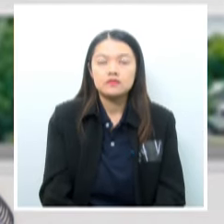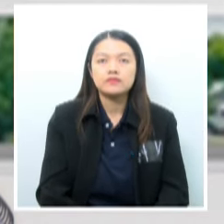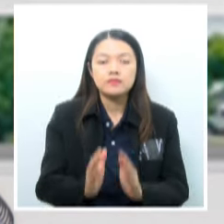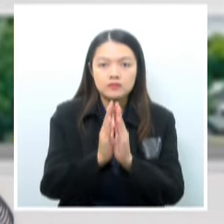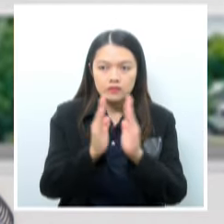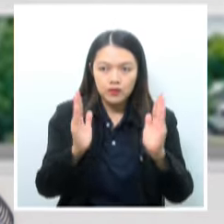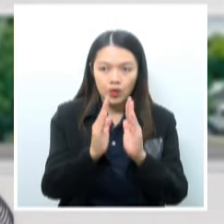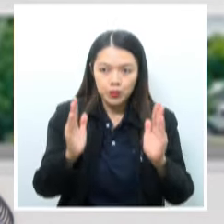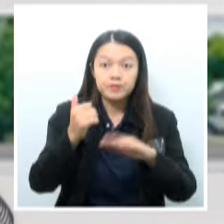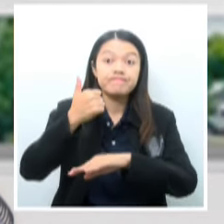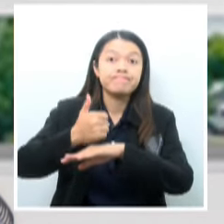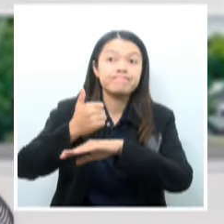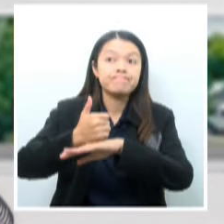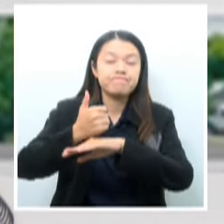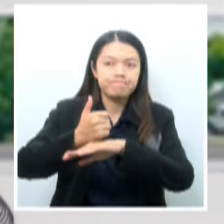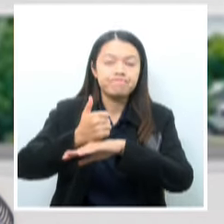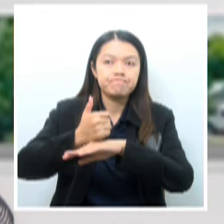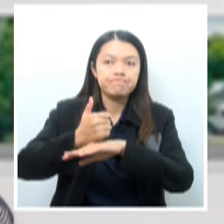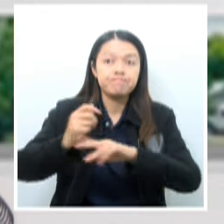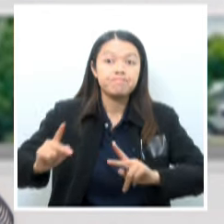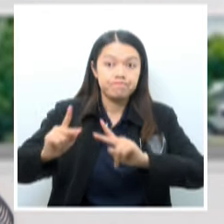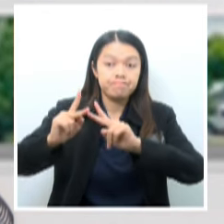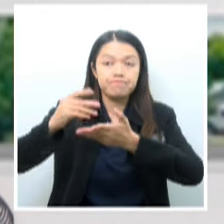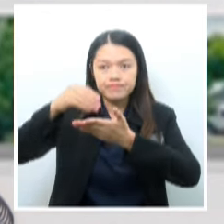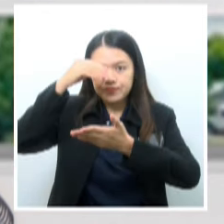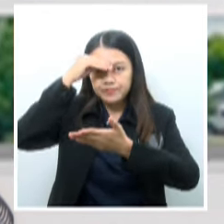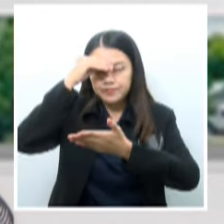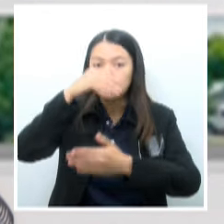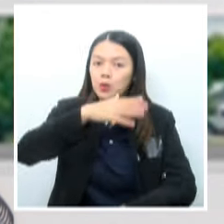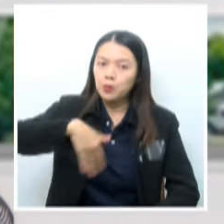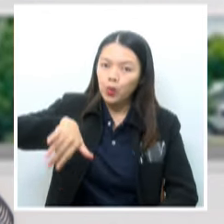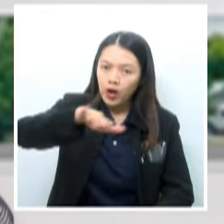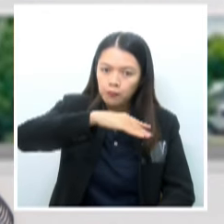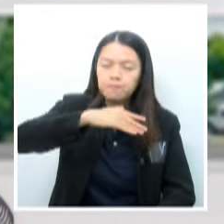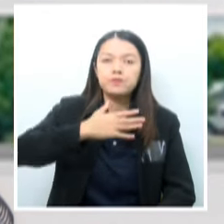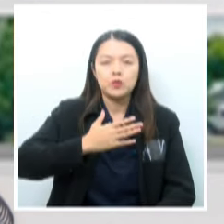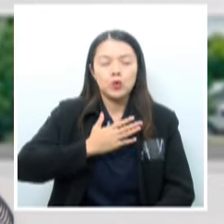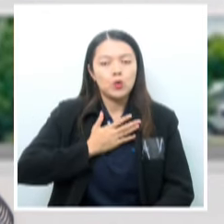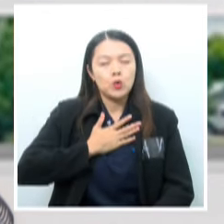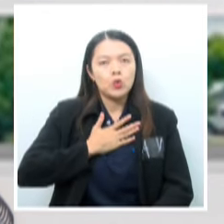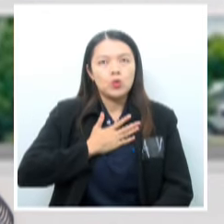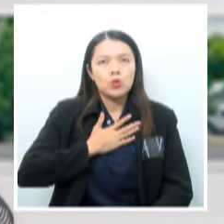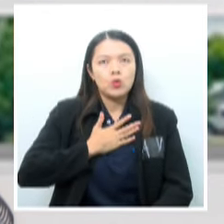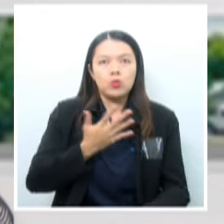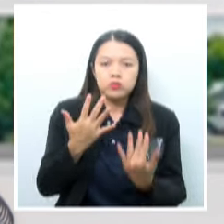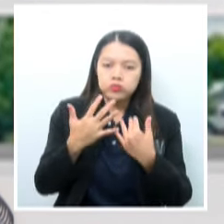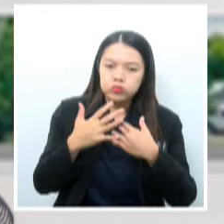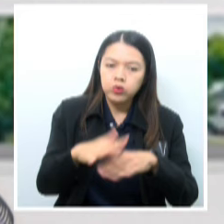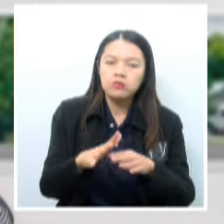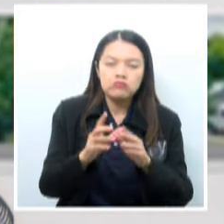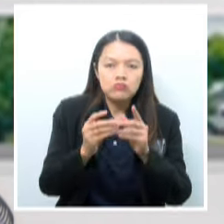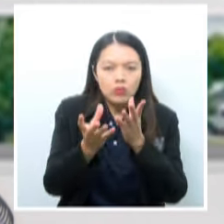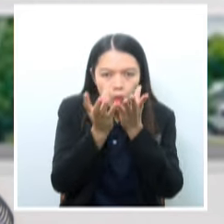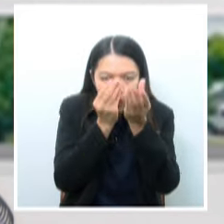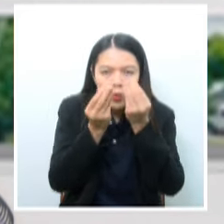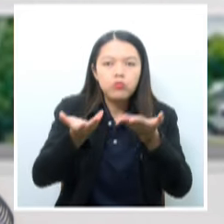านนภัสนะครับแล้วก็ขอบคุณพวกเราที่ร่วมแลกเปลี่ยนเรียนรู้แล้วก็